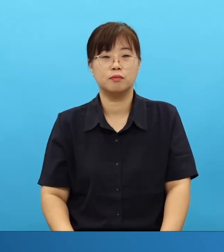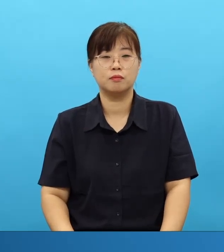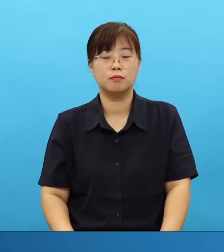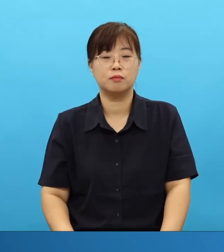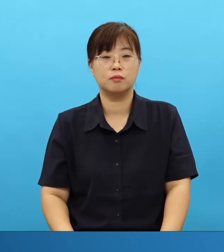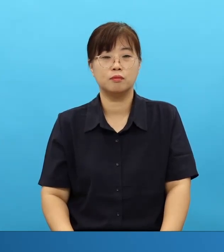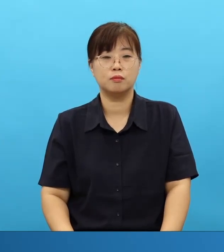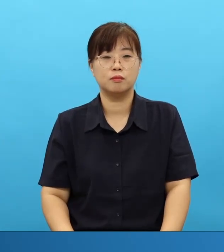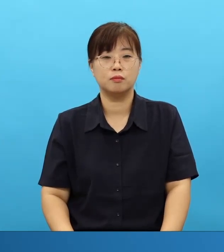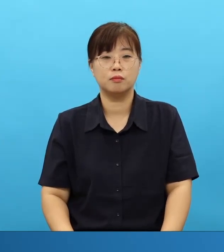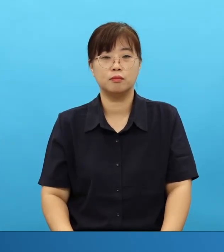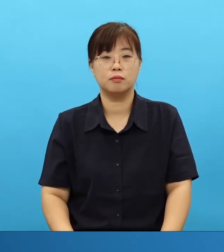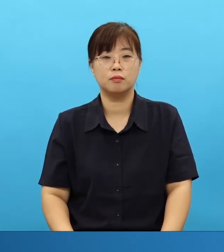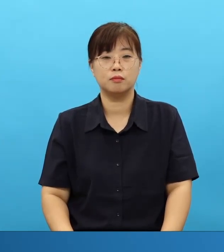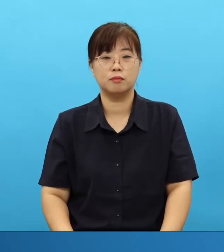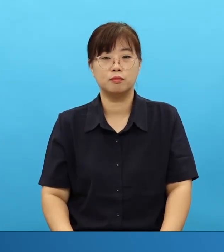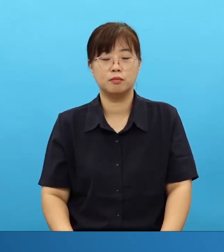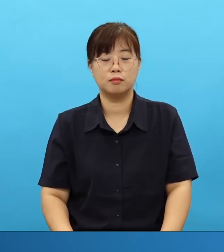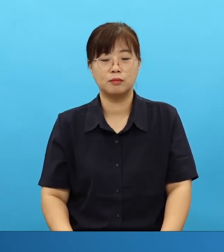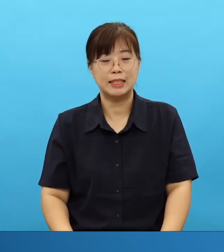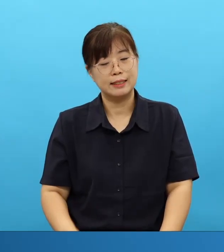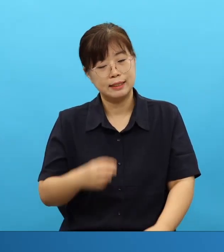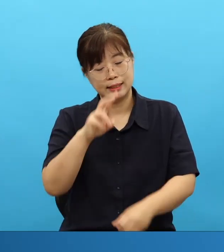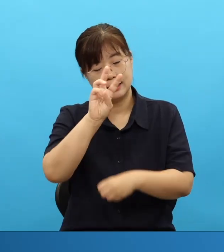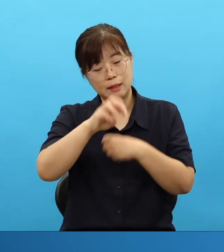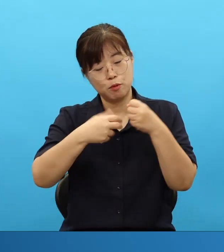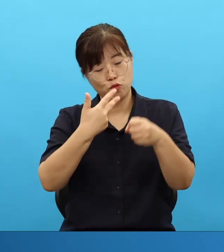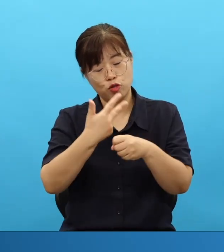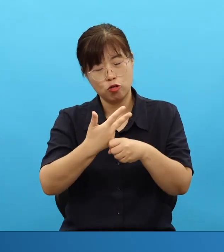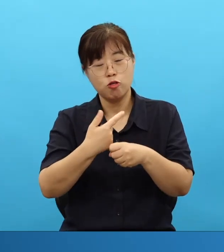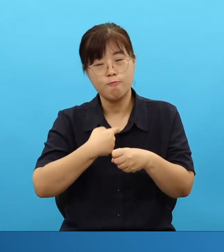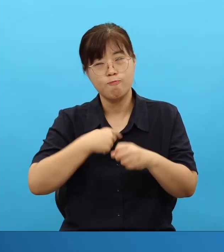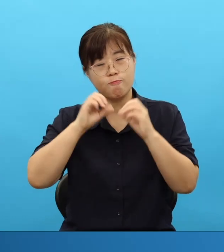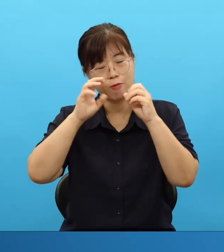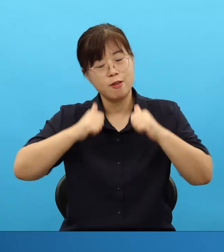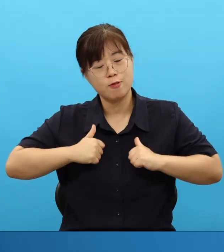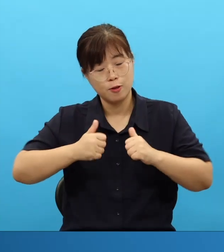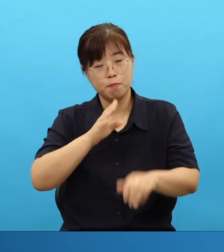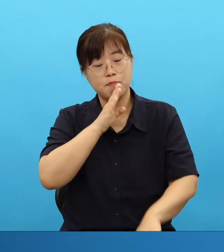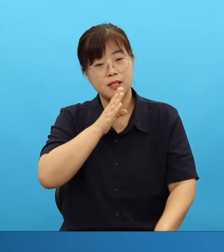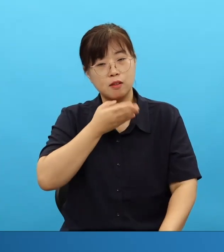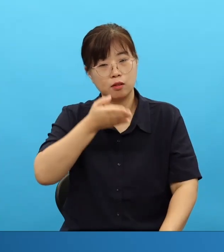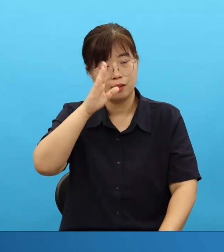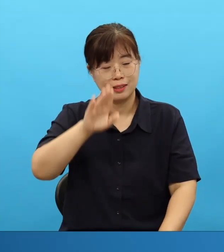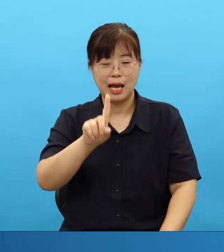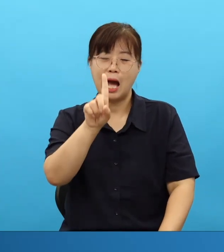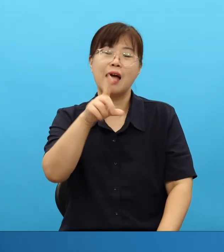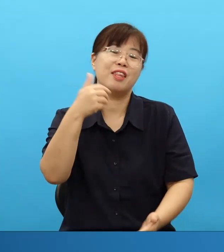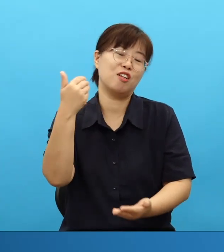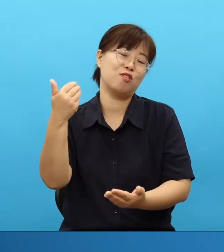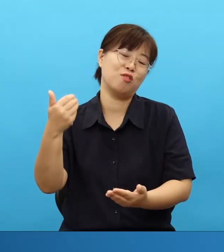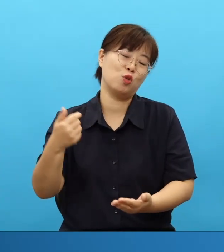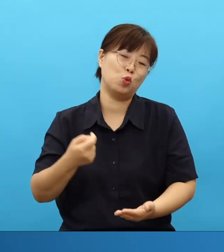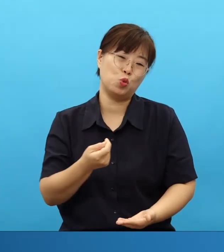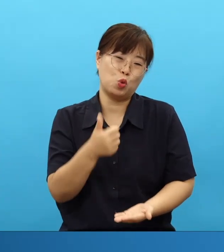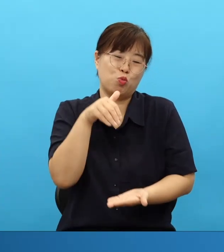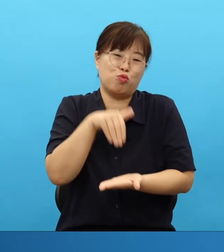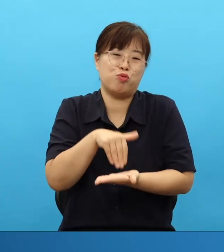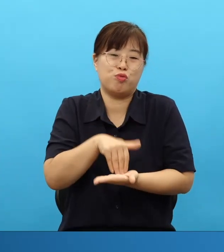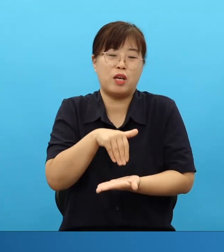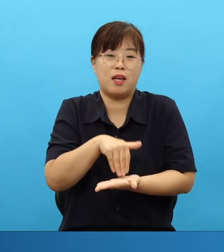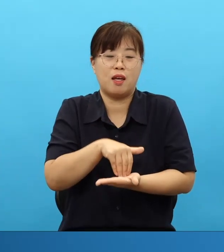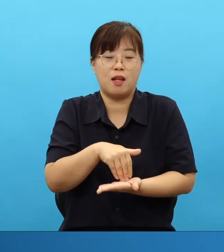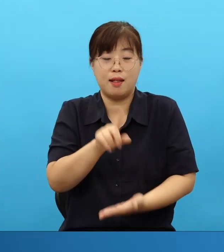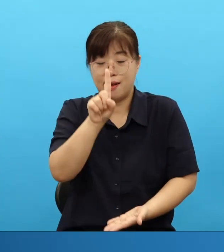그 한 가지만 딱 후회가 돼요 아 이런 큰 역사 날 것을 내가